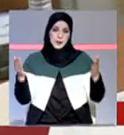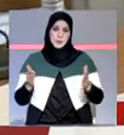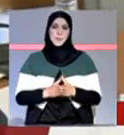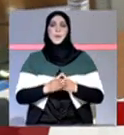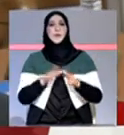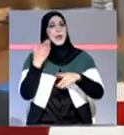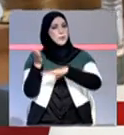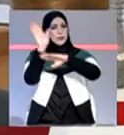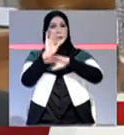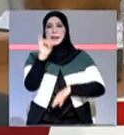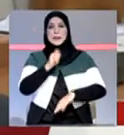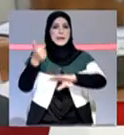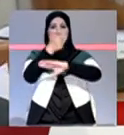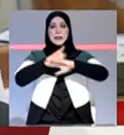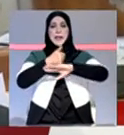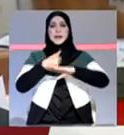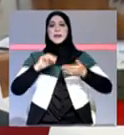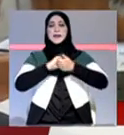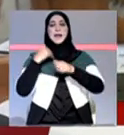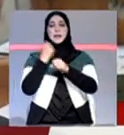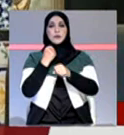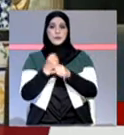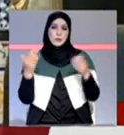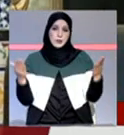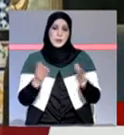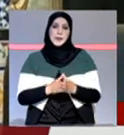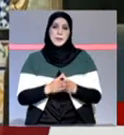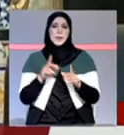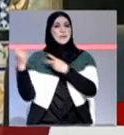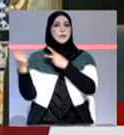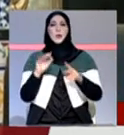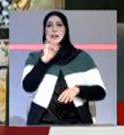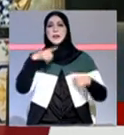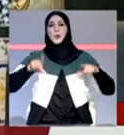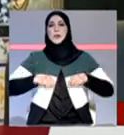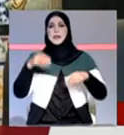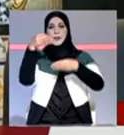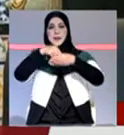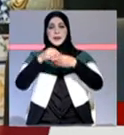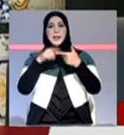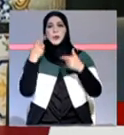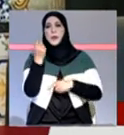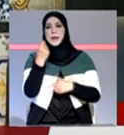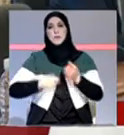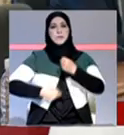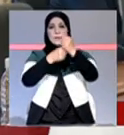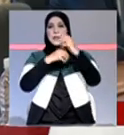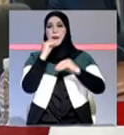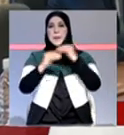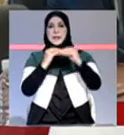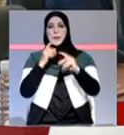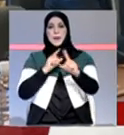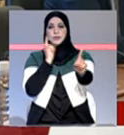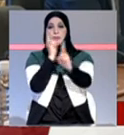يتقدمه الامين العام للمنظمه نور الدين الطيبي بحضور وزير الاقتصاد والماليه ودعم الاستثمار وهو